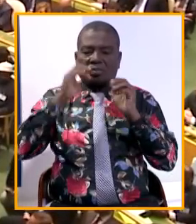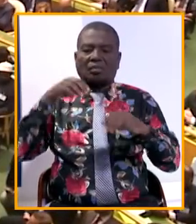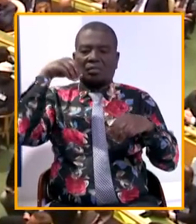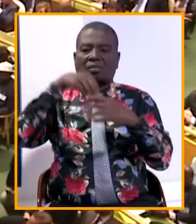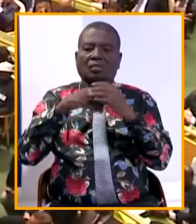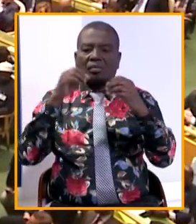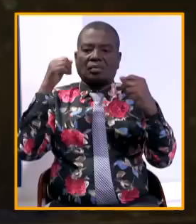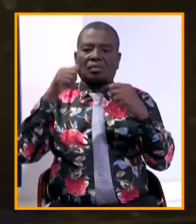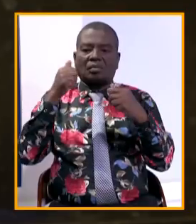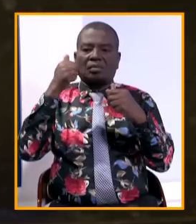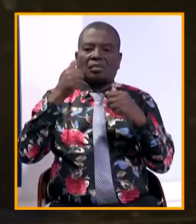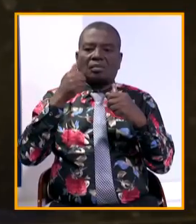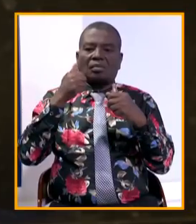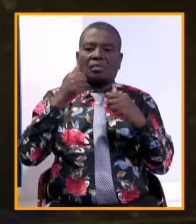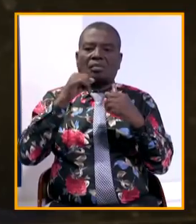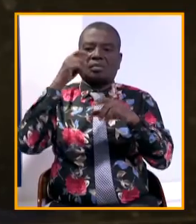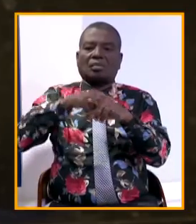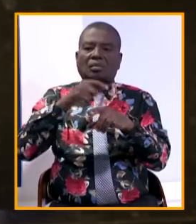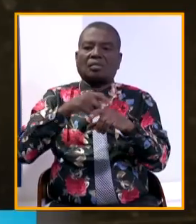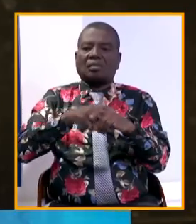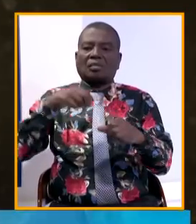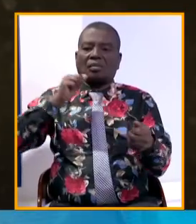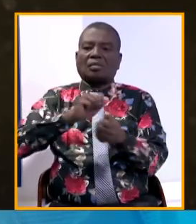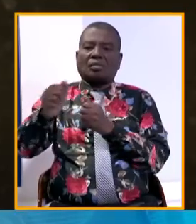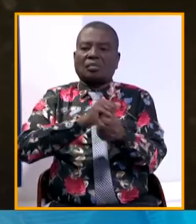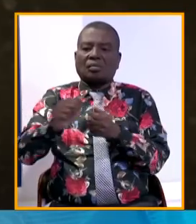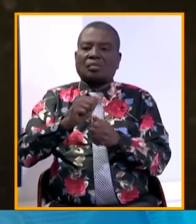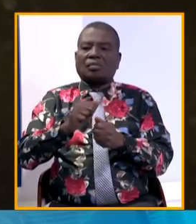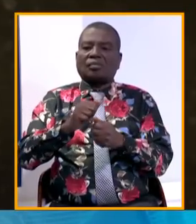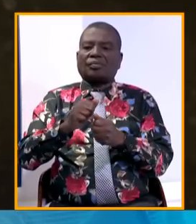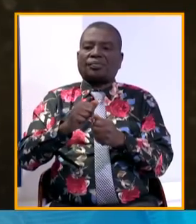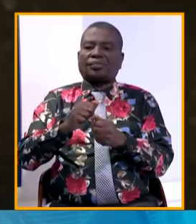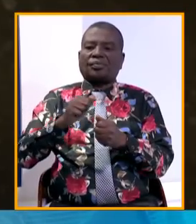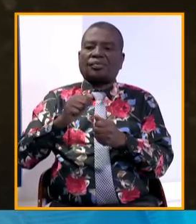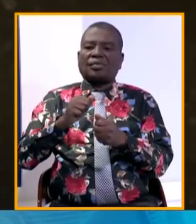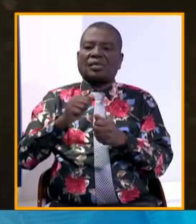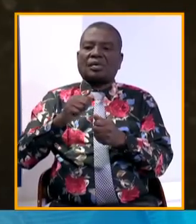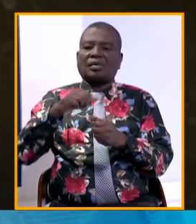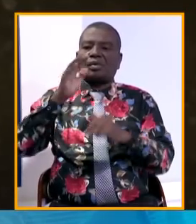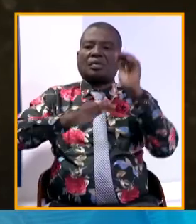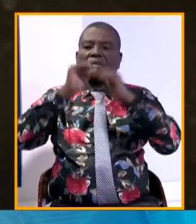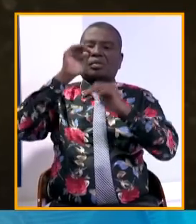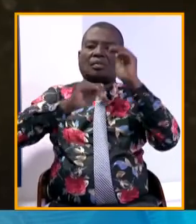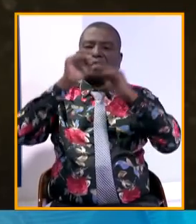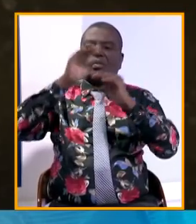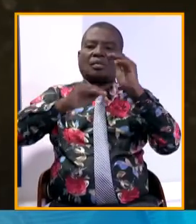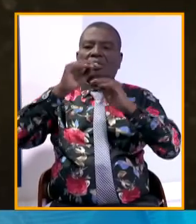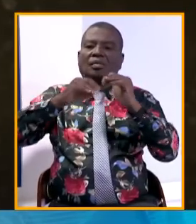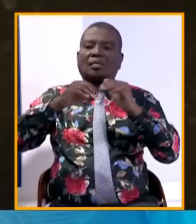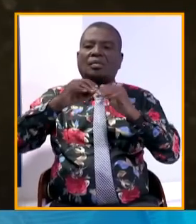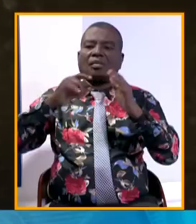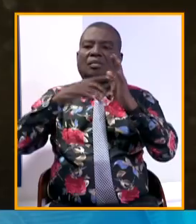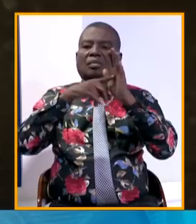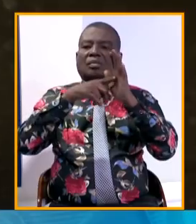le terrorisme. Il est temps de vaincre les réticences et de construire les